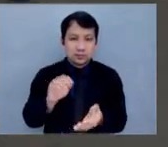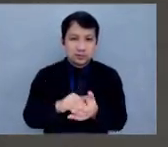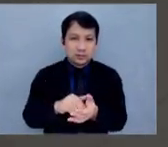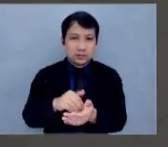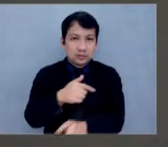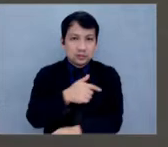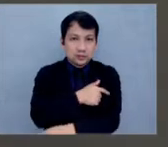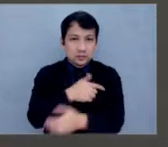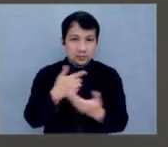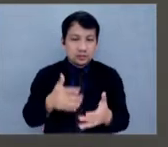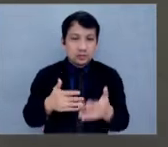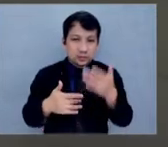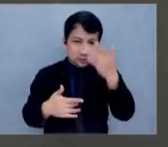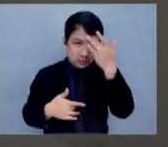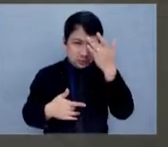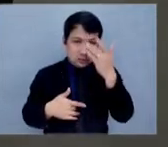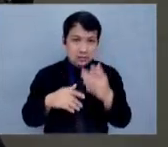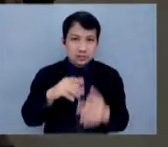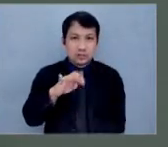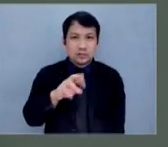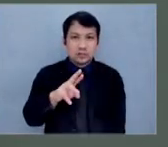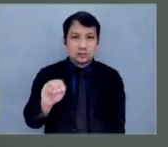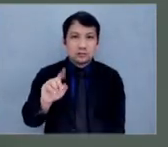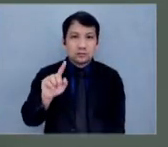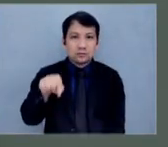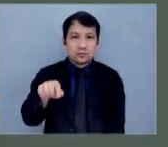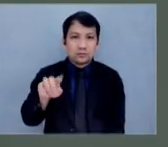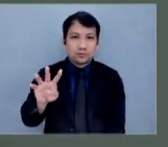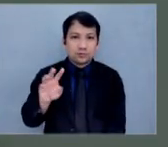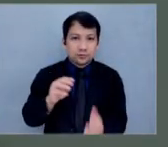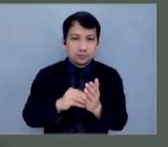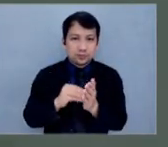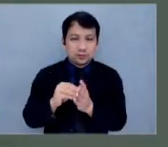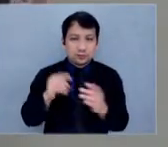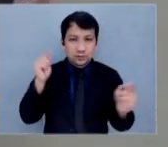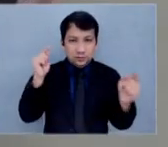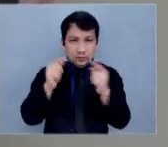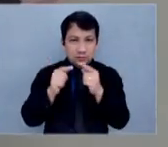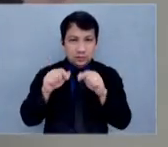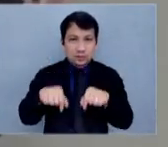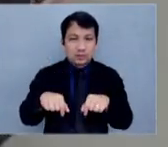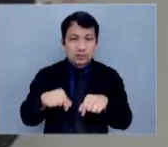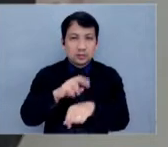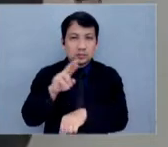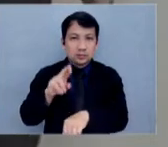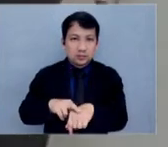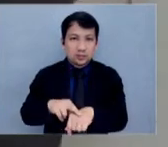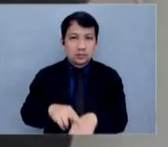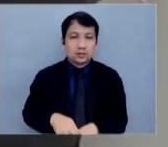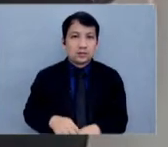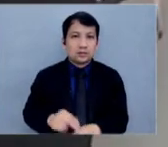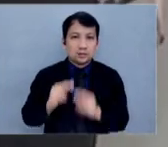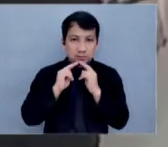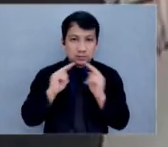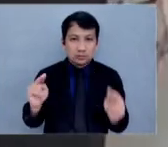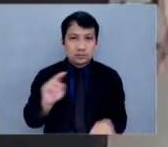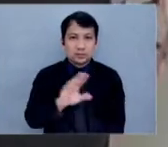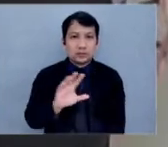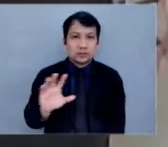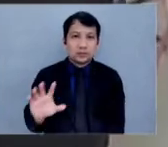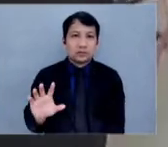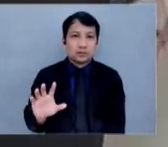laban sa sakit sa BARM. Halos 1.4 milyong kabataan ang target bakunahan sa rehiyon. Nagbabalita mula sa Frontline,